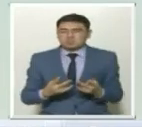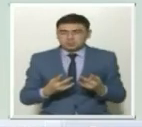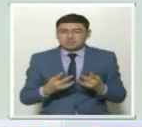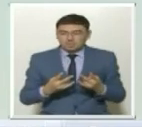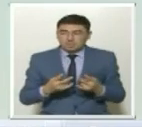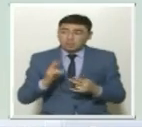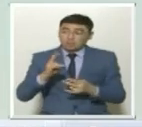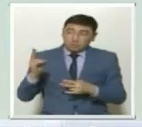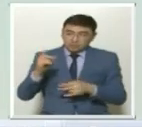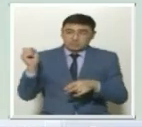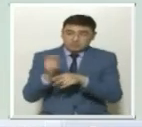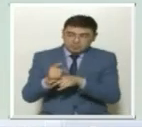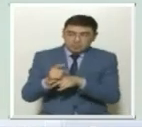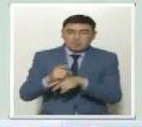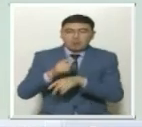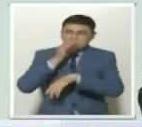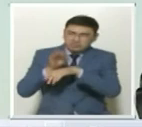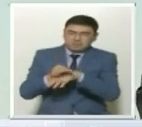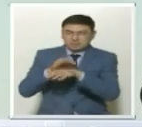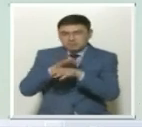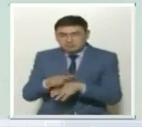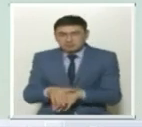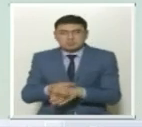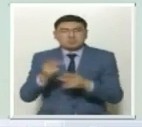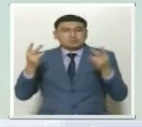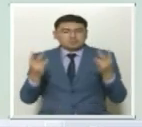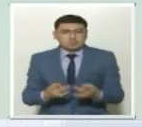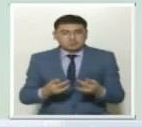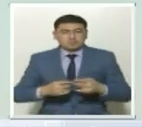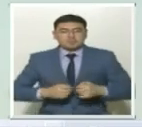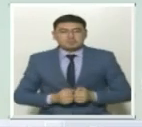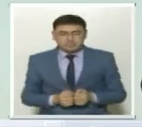орындауға осы денсаулық сақтау жүйесіне кадрлерді тұрғын үймен қамтамасыз ету